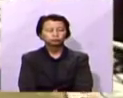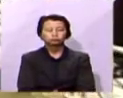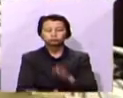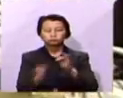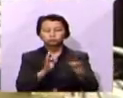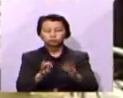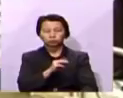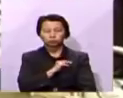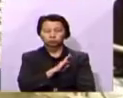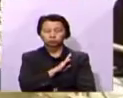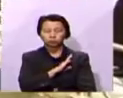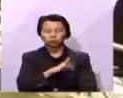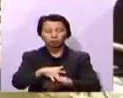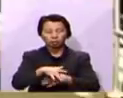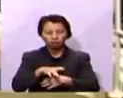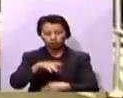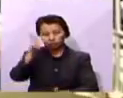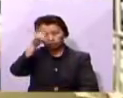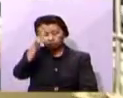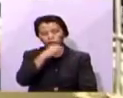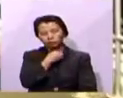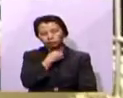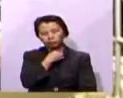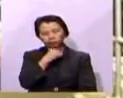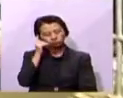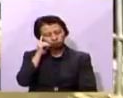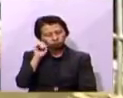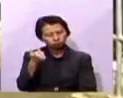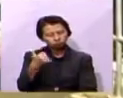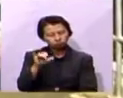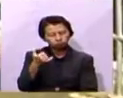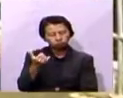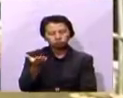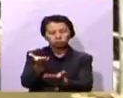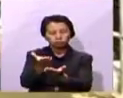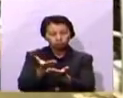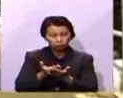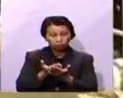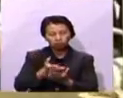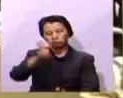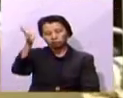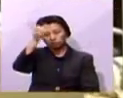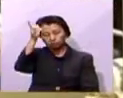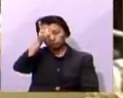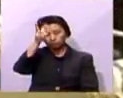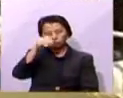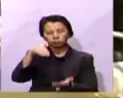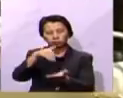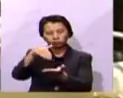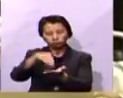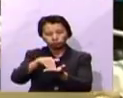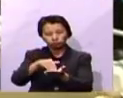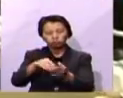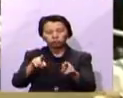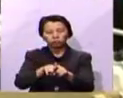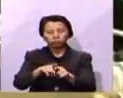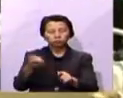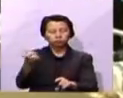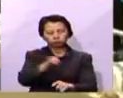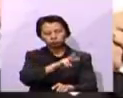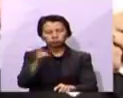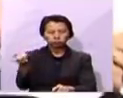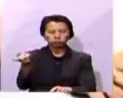Jelas beliau, pada peringkat awal, kerajaan negeri masih menilai cadangan yang disyorkan oleh kerajaan persekutuan itu selaku pengantara.